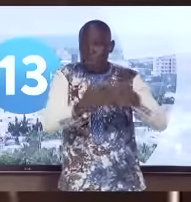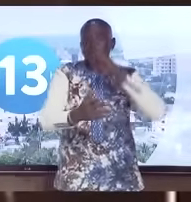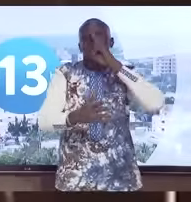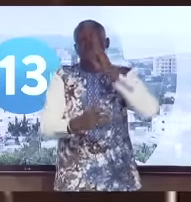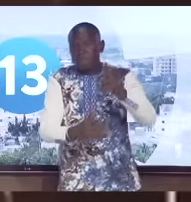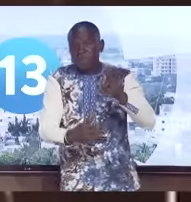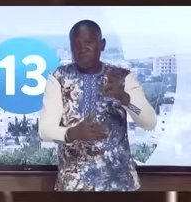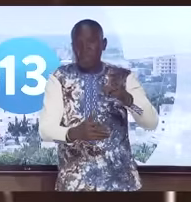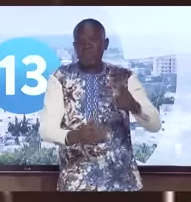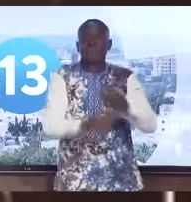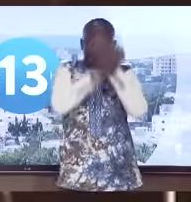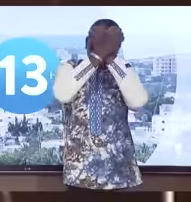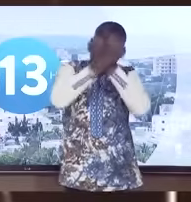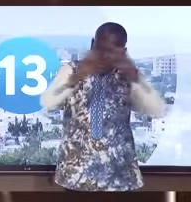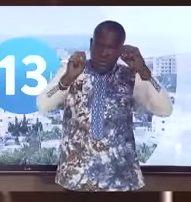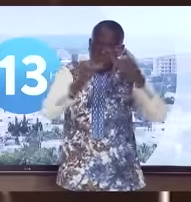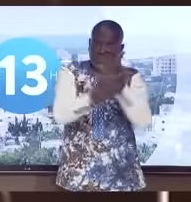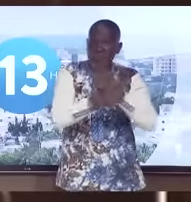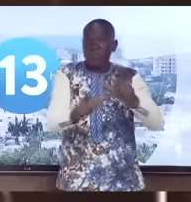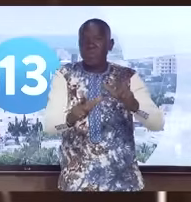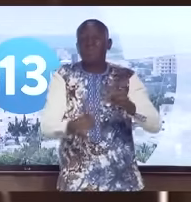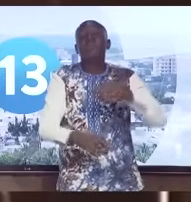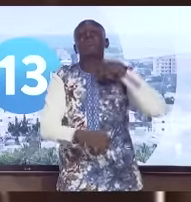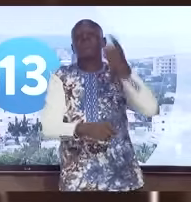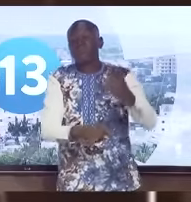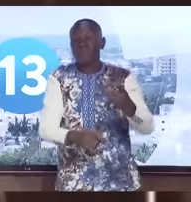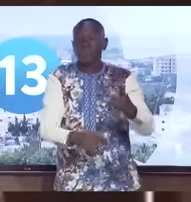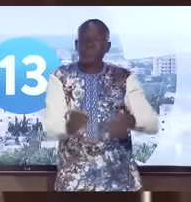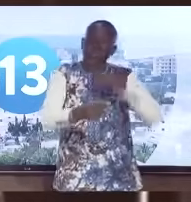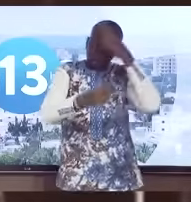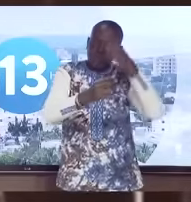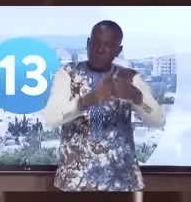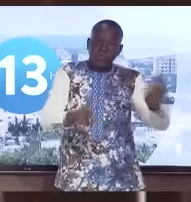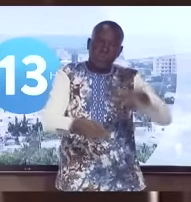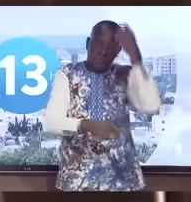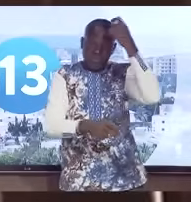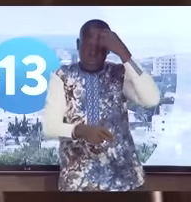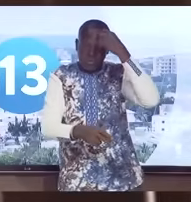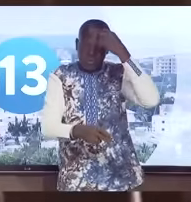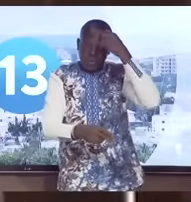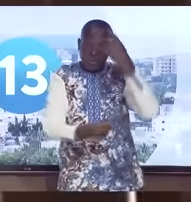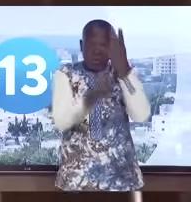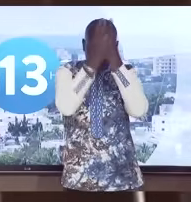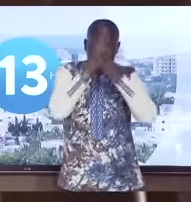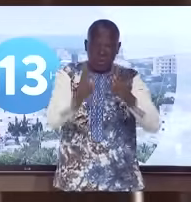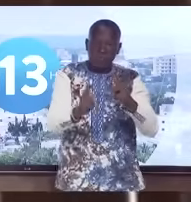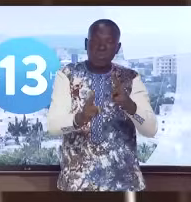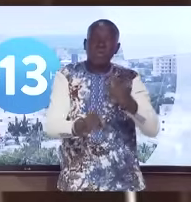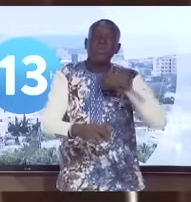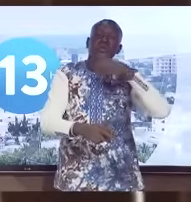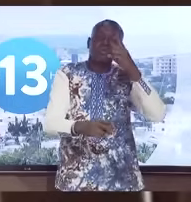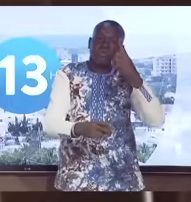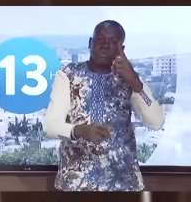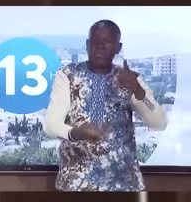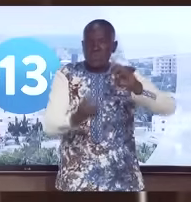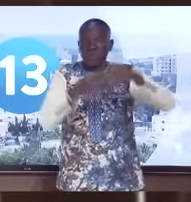le triomphe de notre liberté, j'adresse au nom du gouvernement l'hommage de ma profonde gratitude